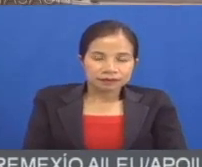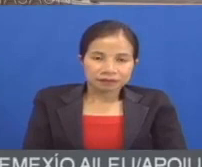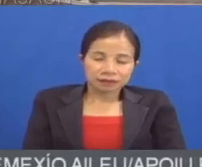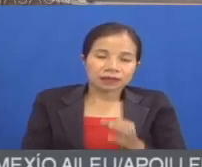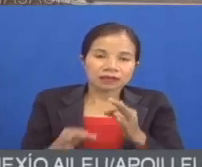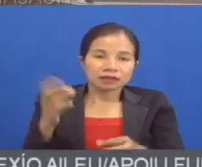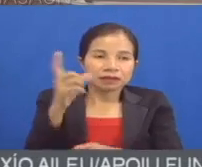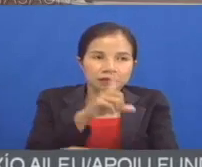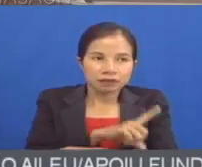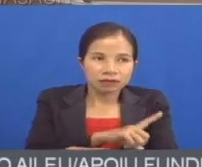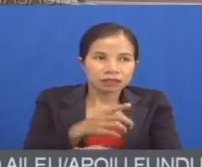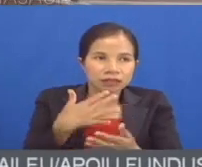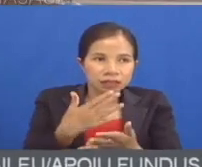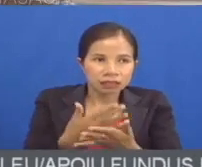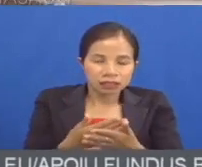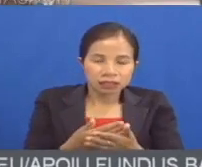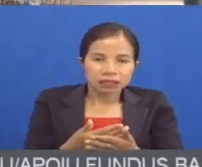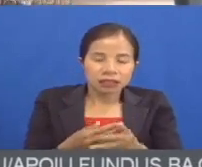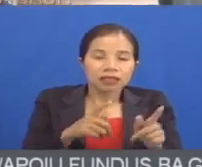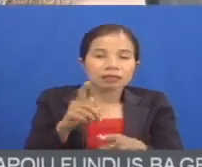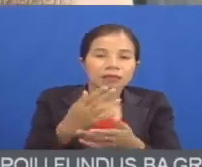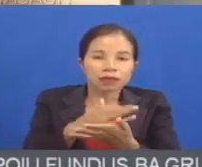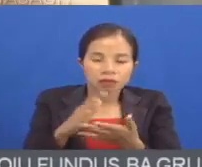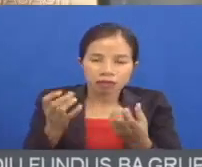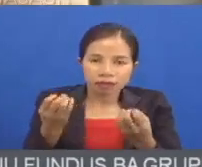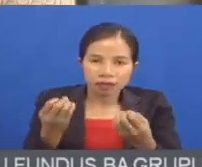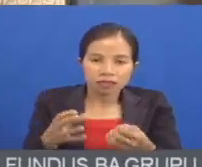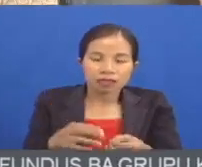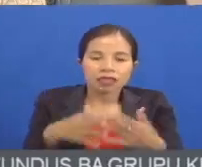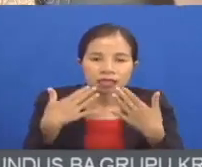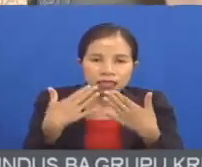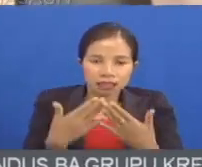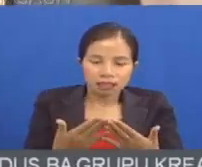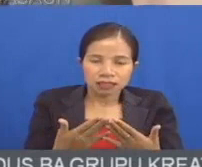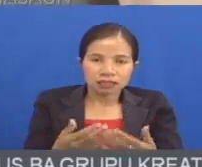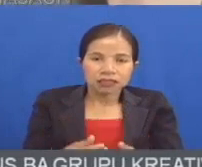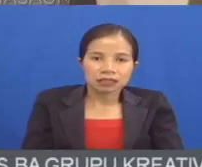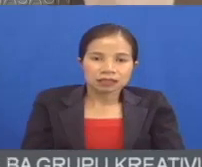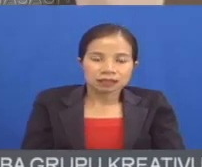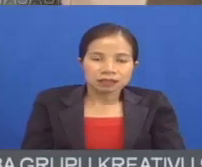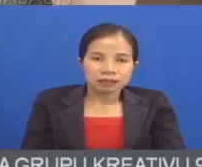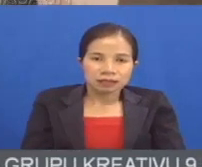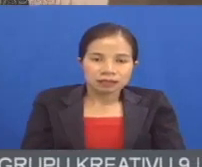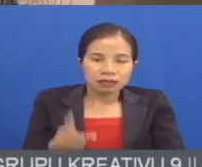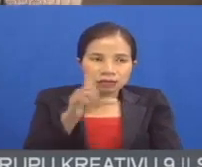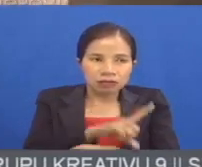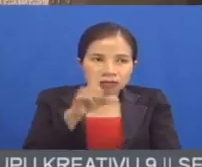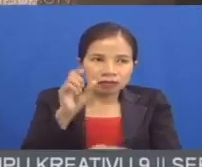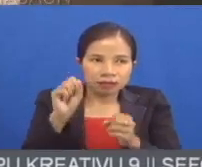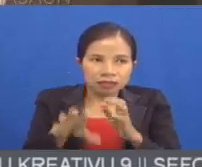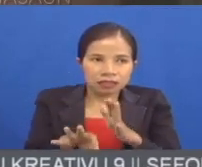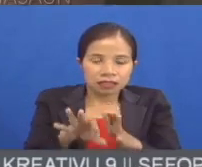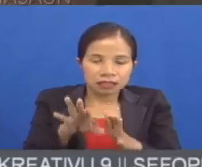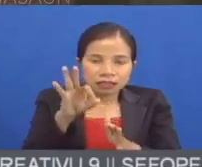Depende ba lorong de kita kada bes ema mai pesan barak atau agradece ne hetan ka lorong ida bele hetan 1000